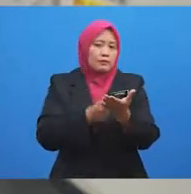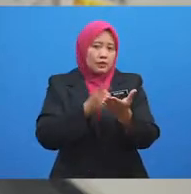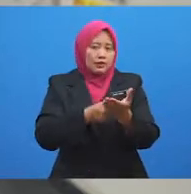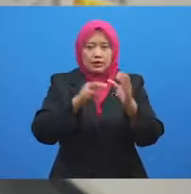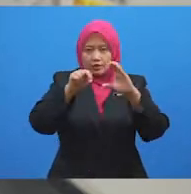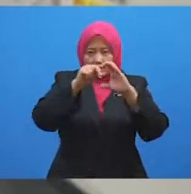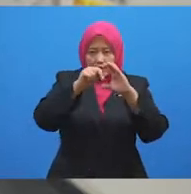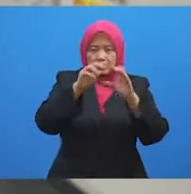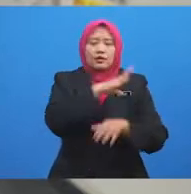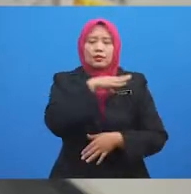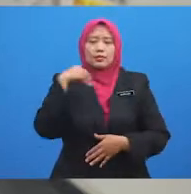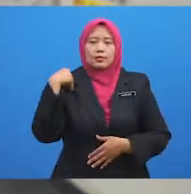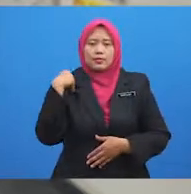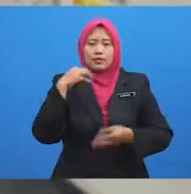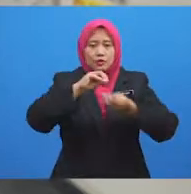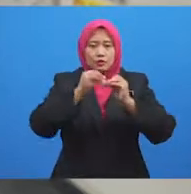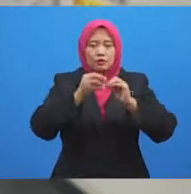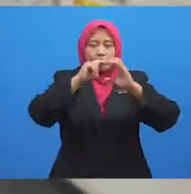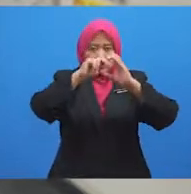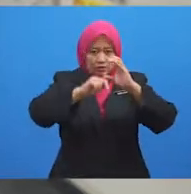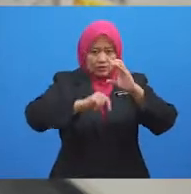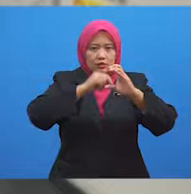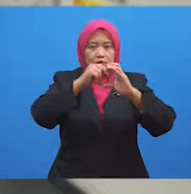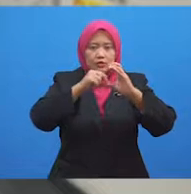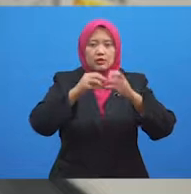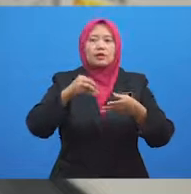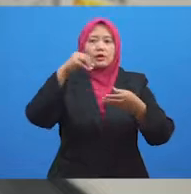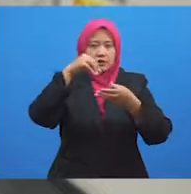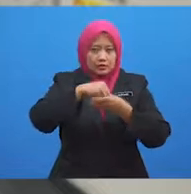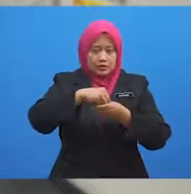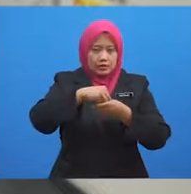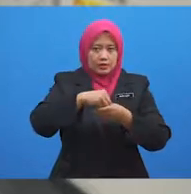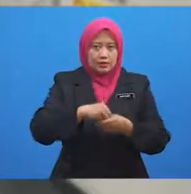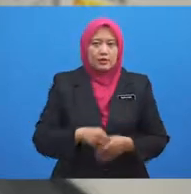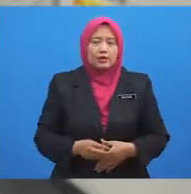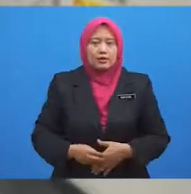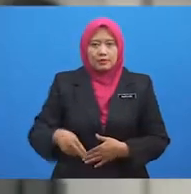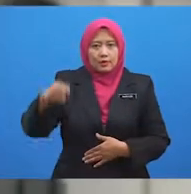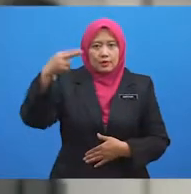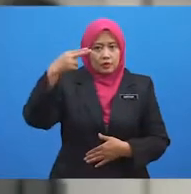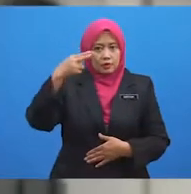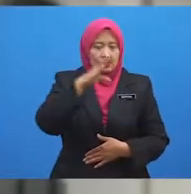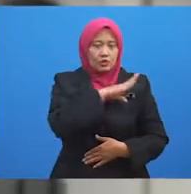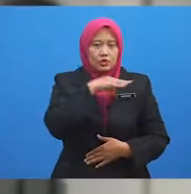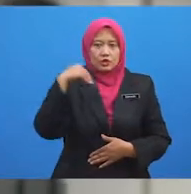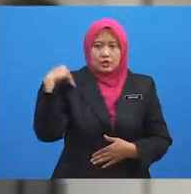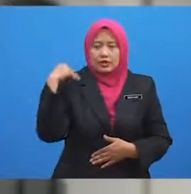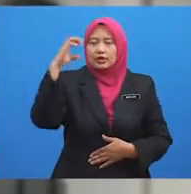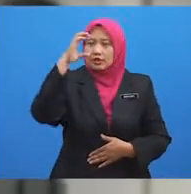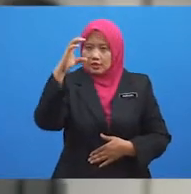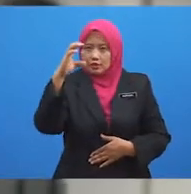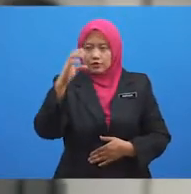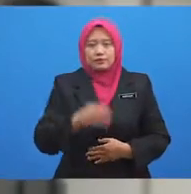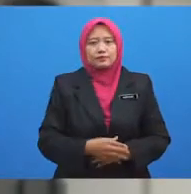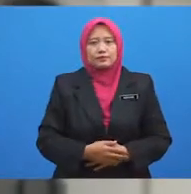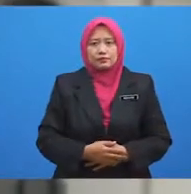nukleon bagi atom hidrogen dan atom karbon. Contoh pertama